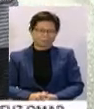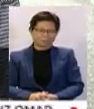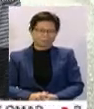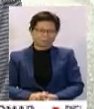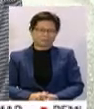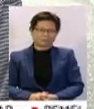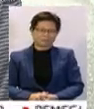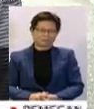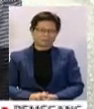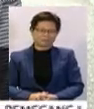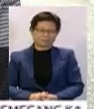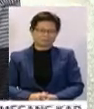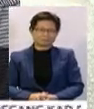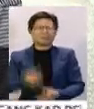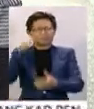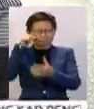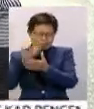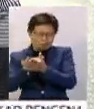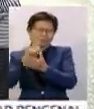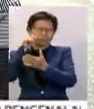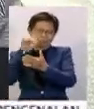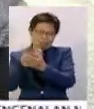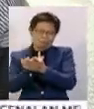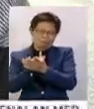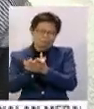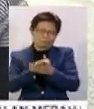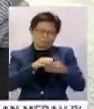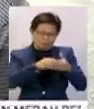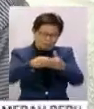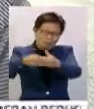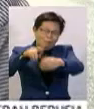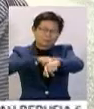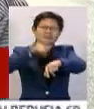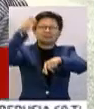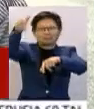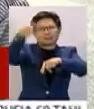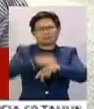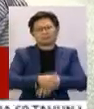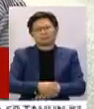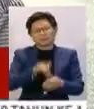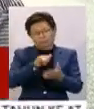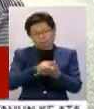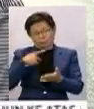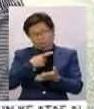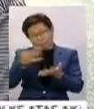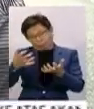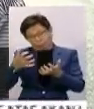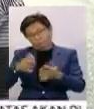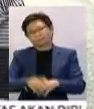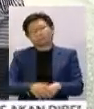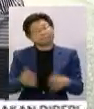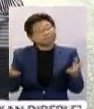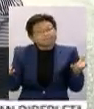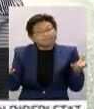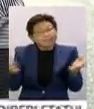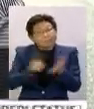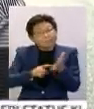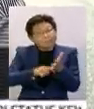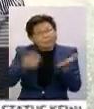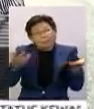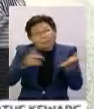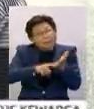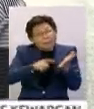Memanglah diiktiraflah suri rumah sebagai pemangkin masa depan. Itu yang kita mahu. Jadi apa-apa pun dorong mesti